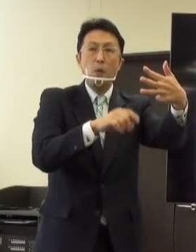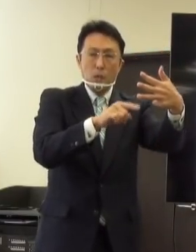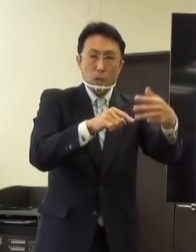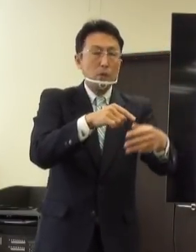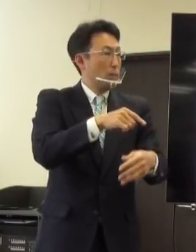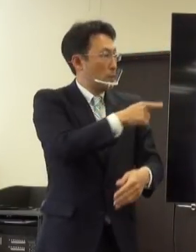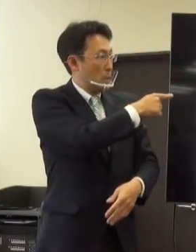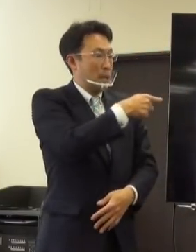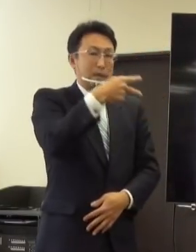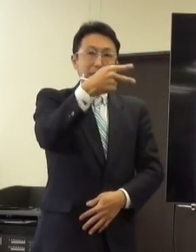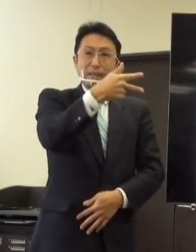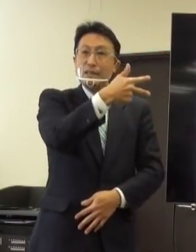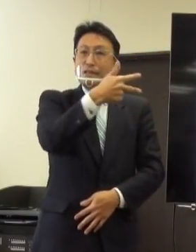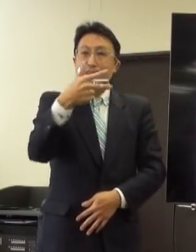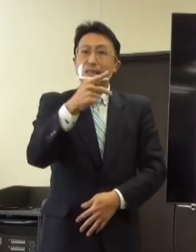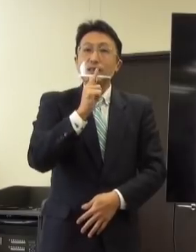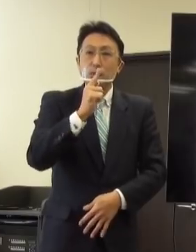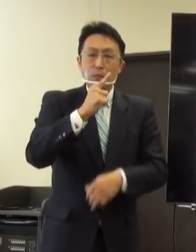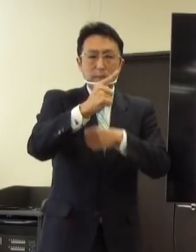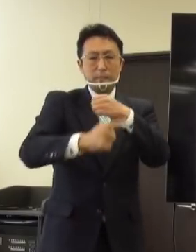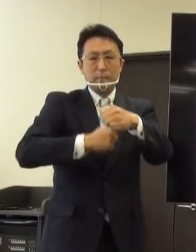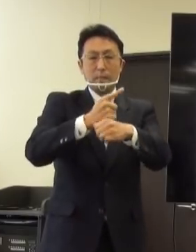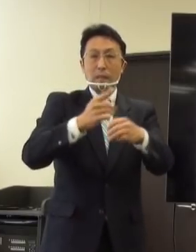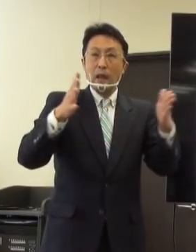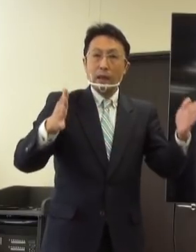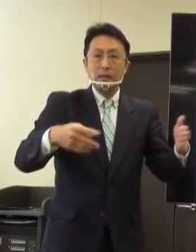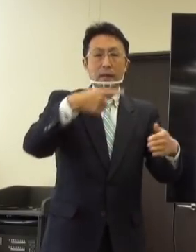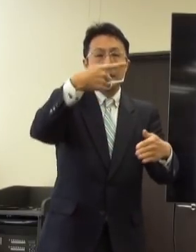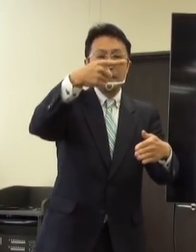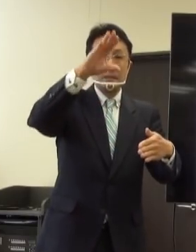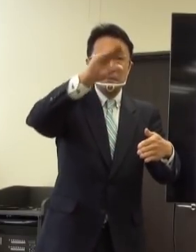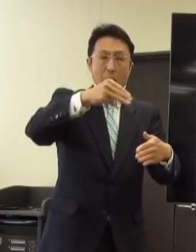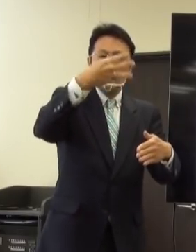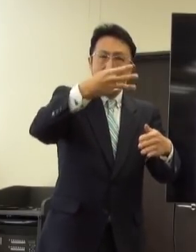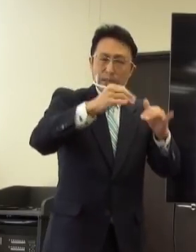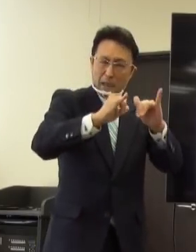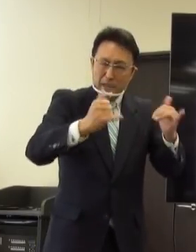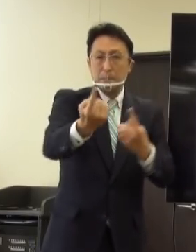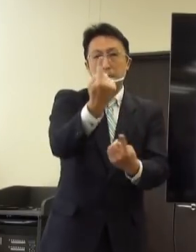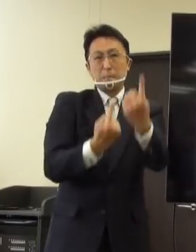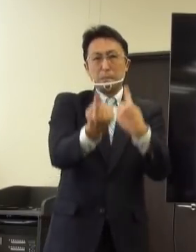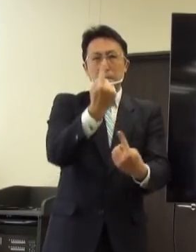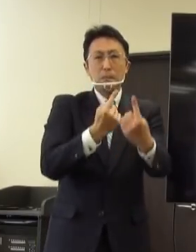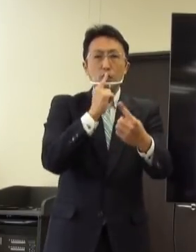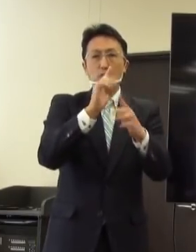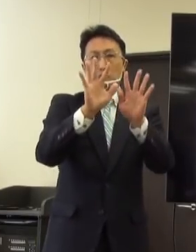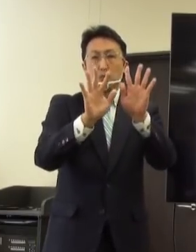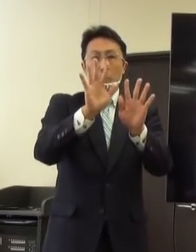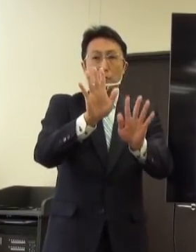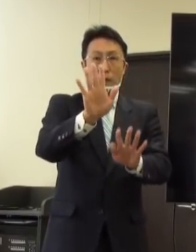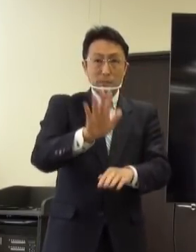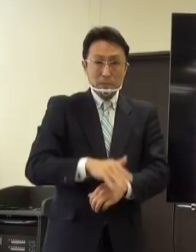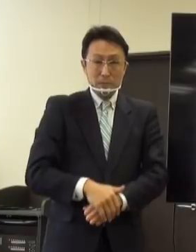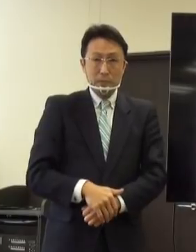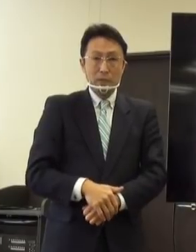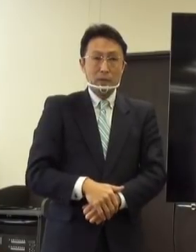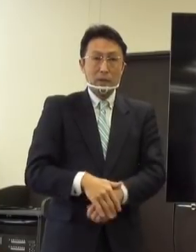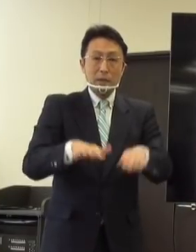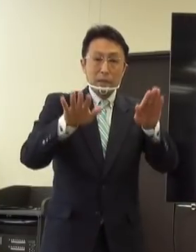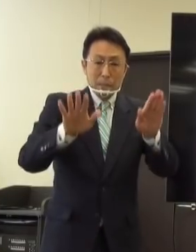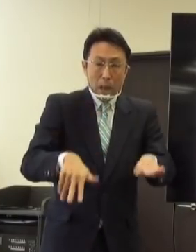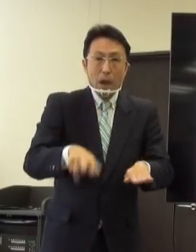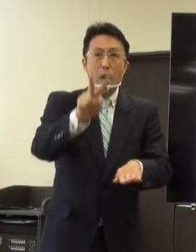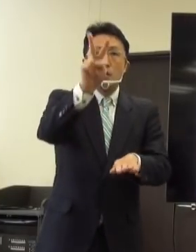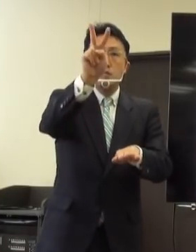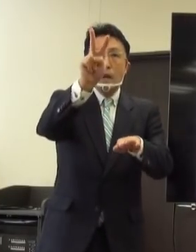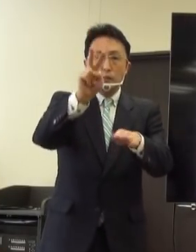って、この、二次救急の対応というのは非常に厳しい状況にあります。ここに今回2つの